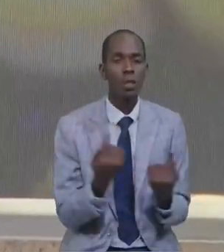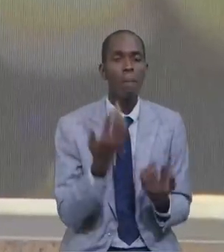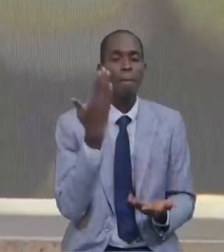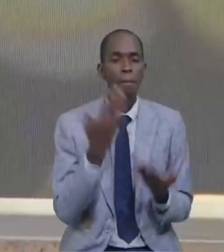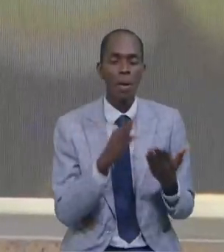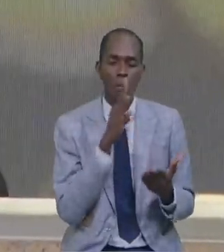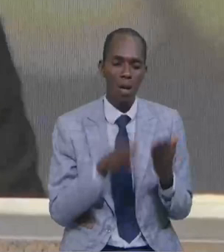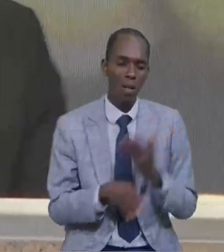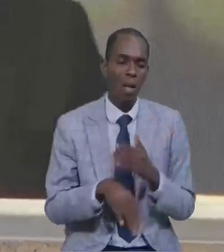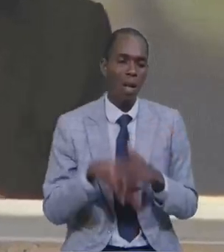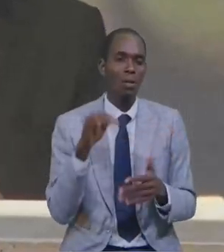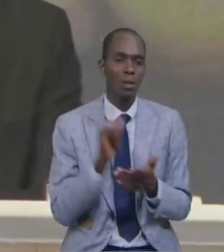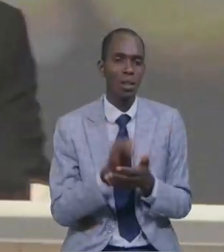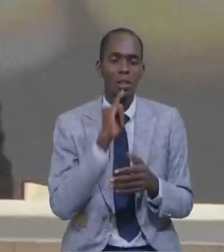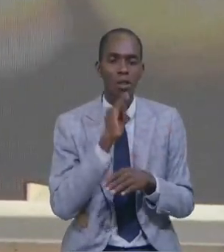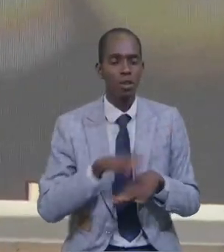Péchés effacés par Dieu.